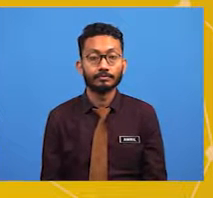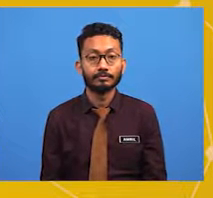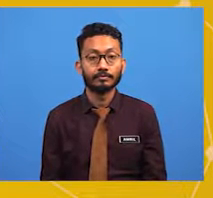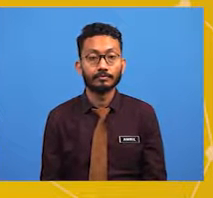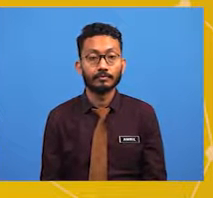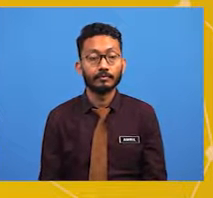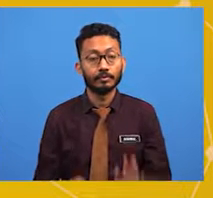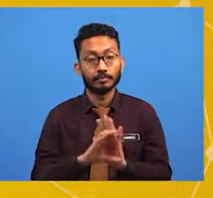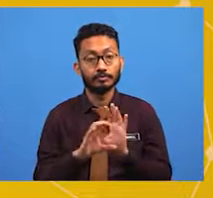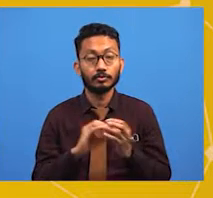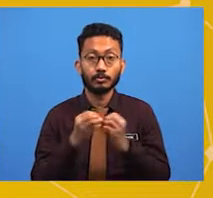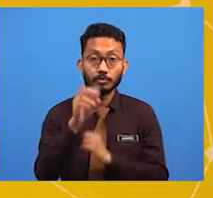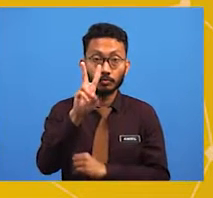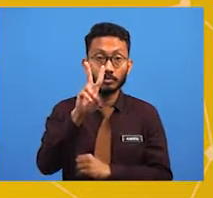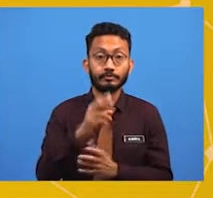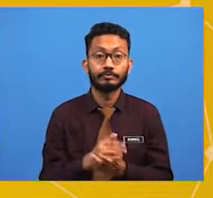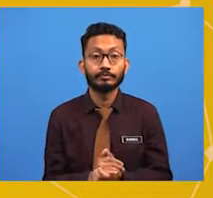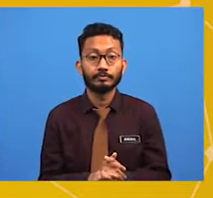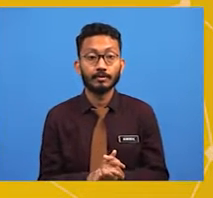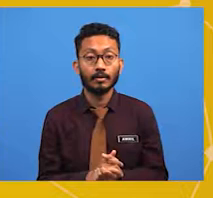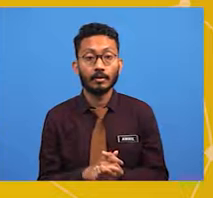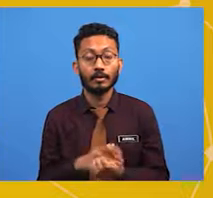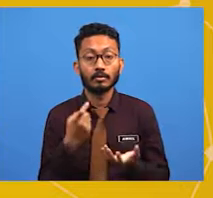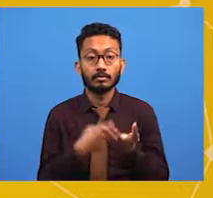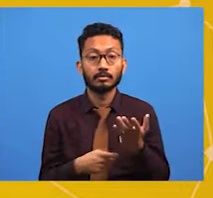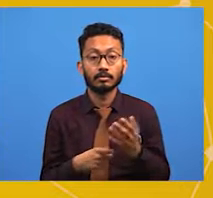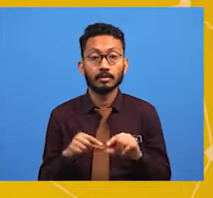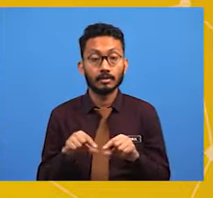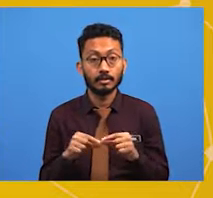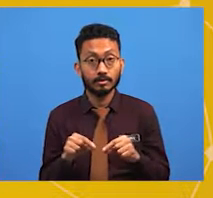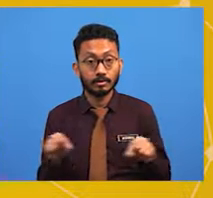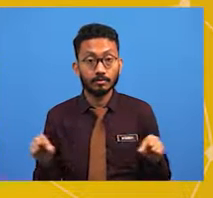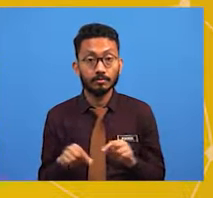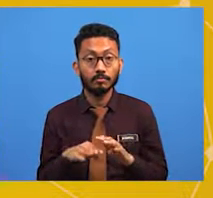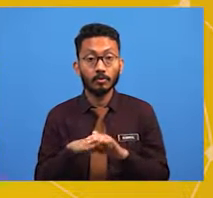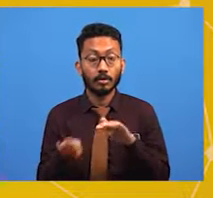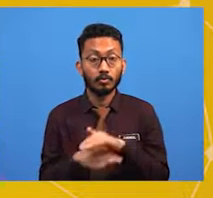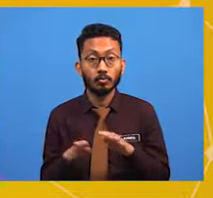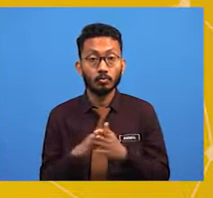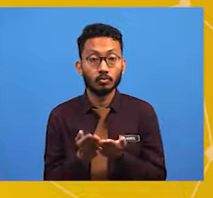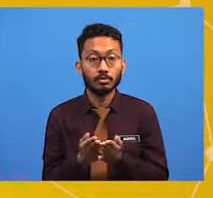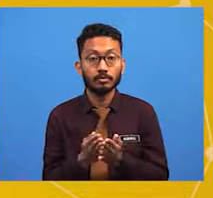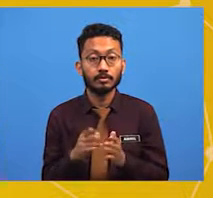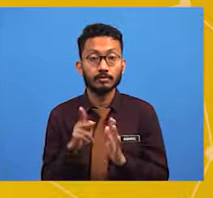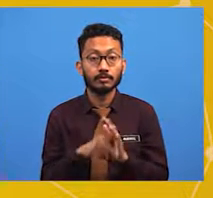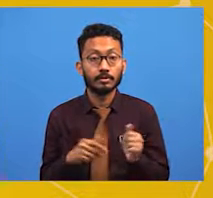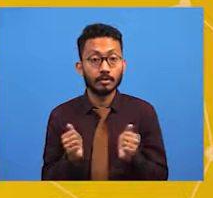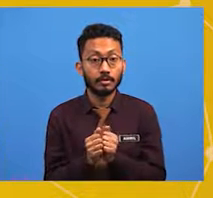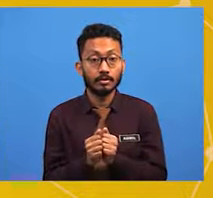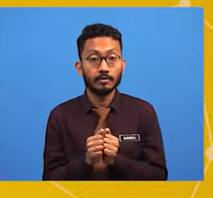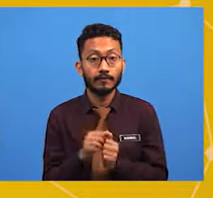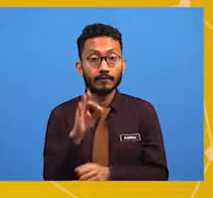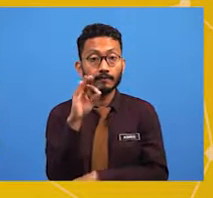Contoh yang kedua pula ialah harga garis bawah buku sama dengan float